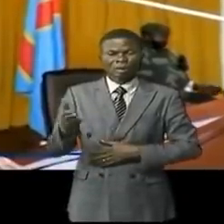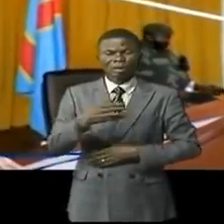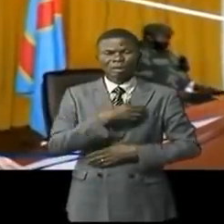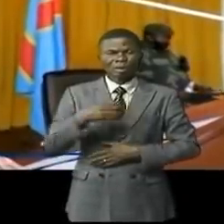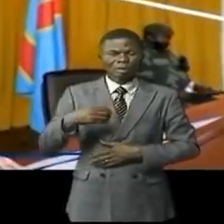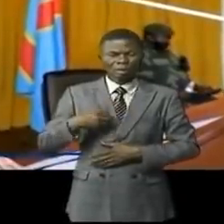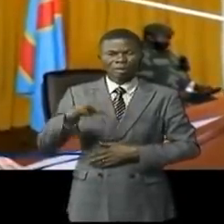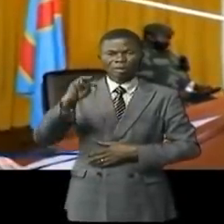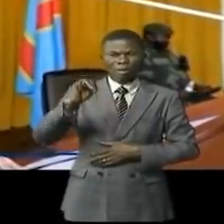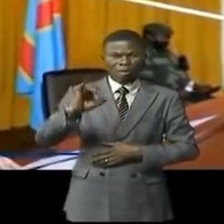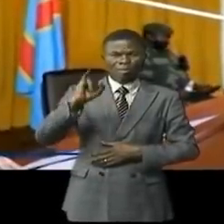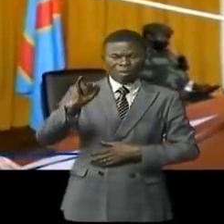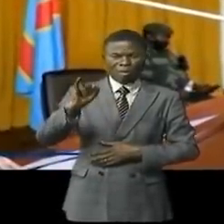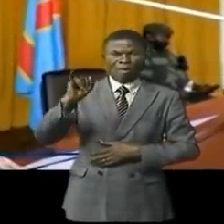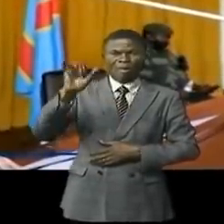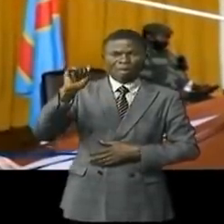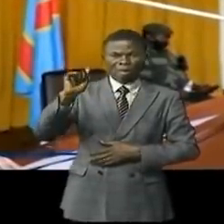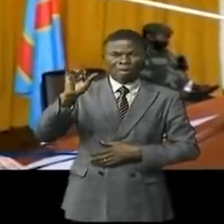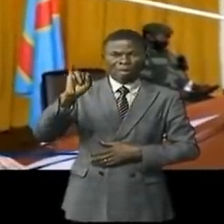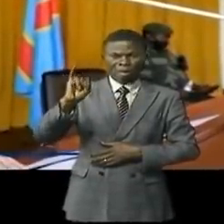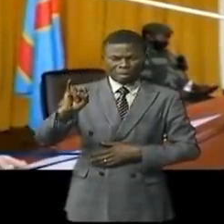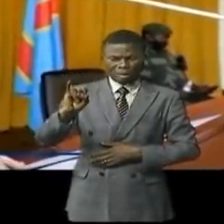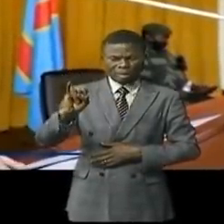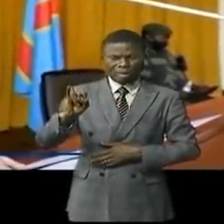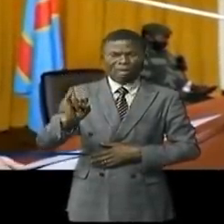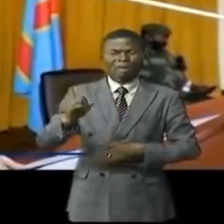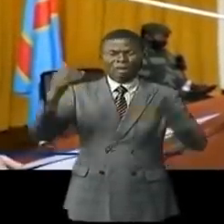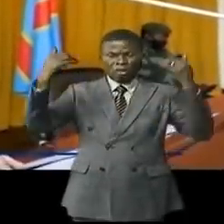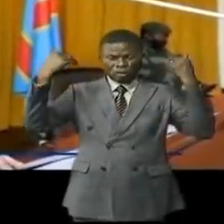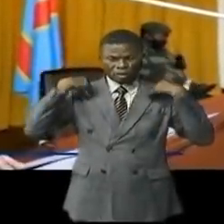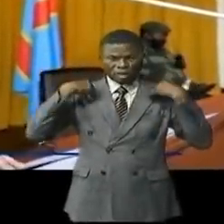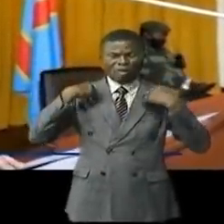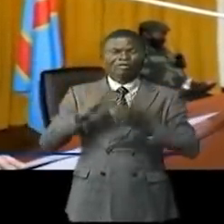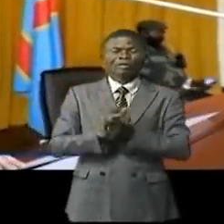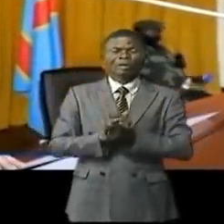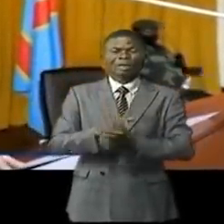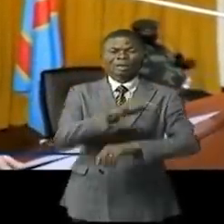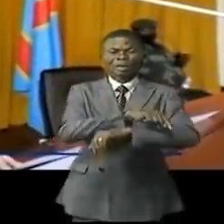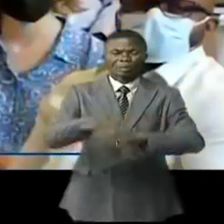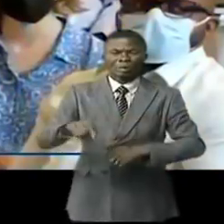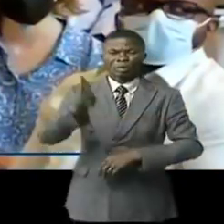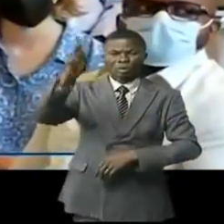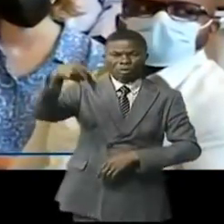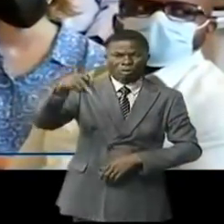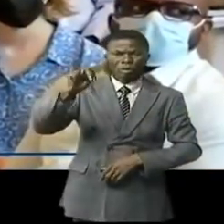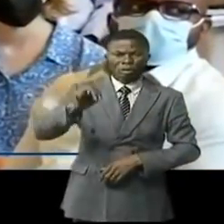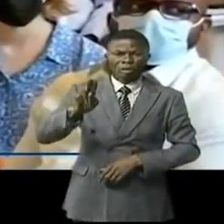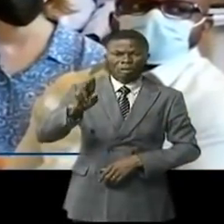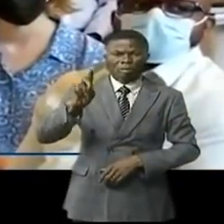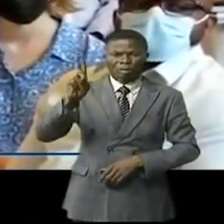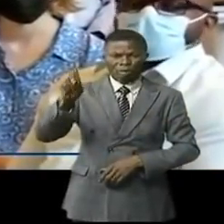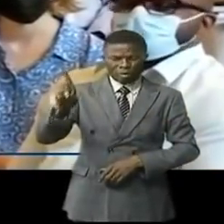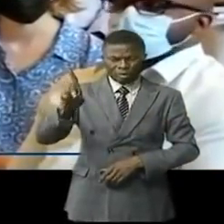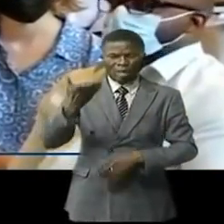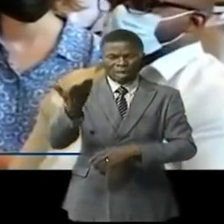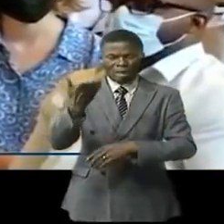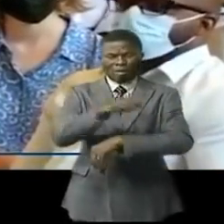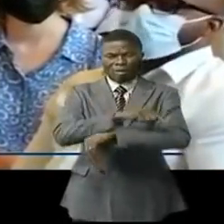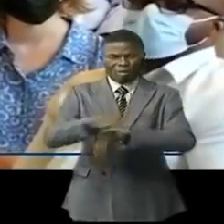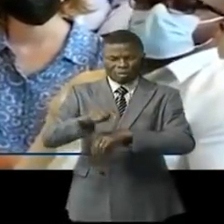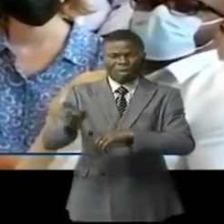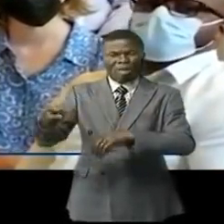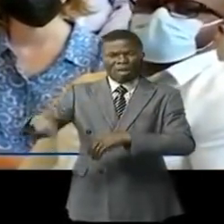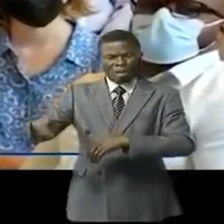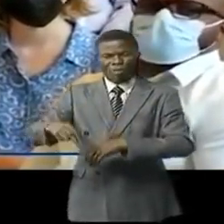Miaï Oana, chef de bureau terrain du PNUD de Goma, a réitéré l'accompagnement de son institution à la province